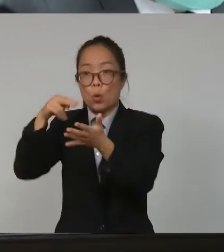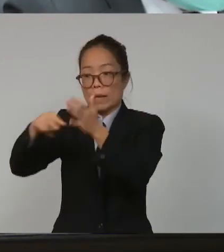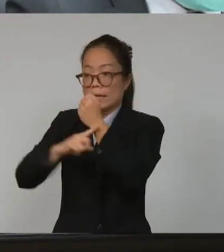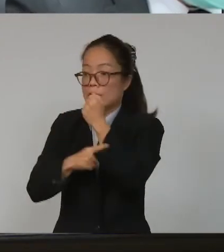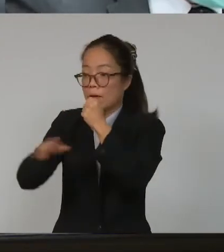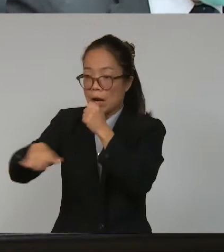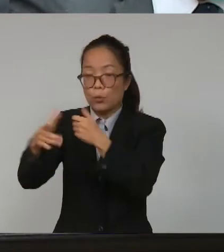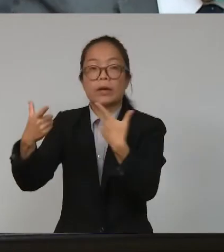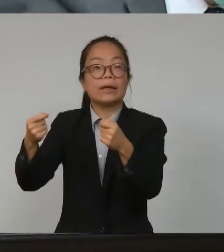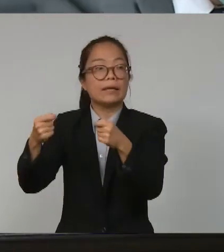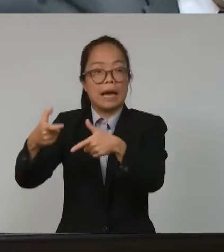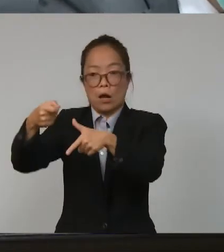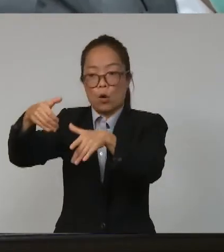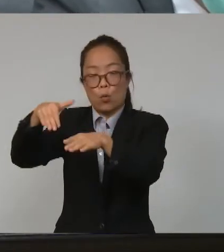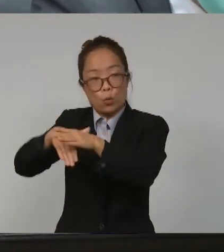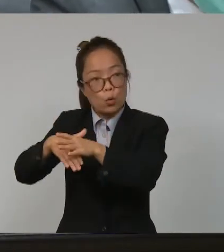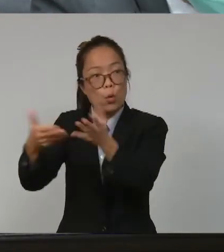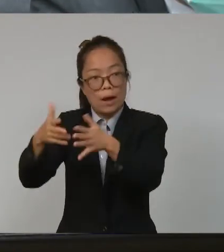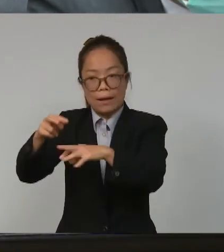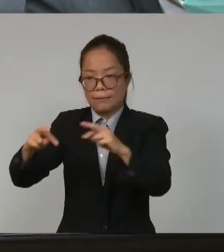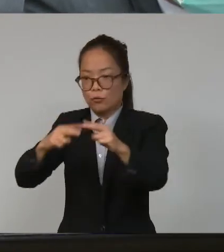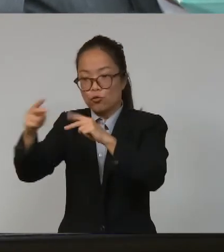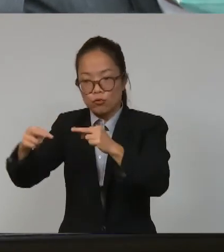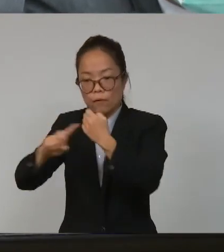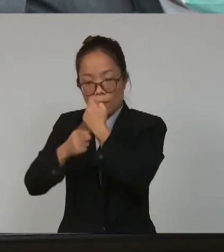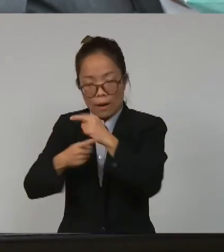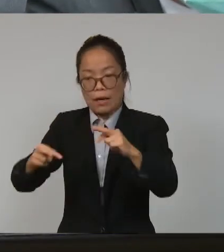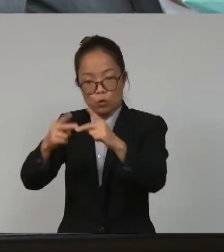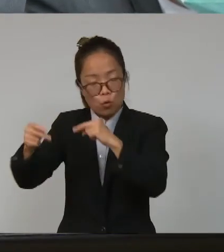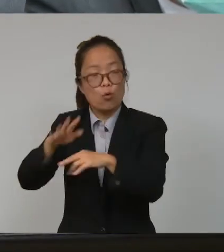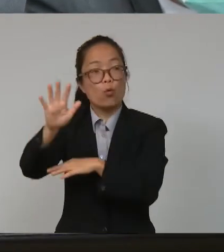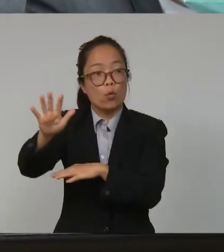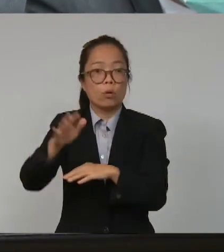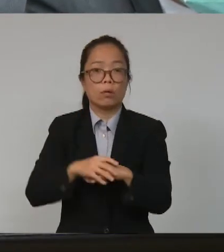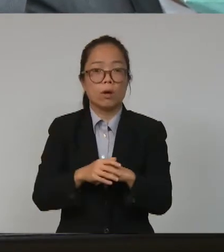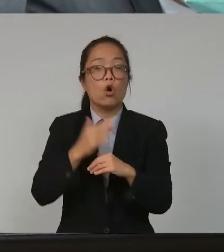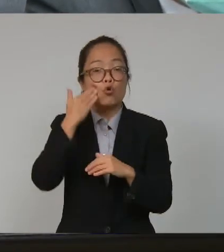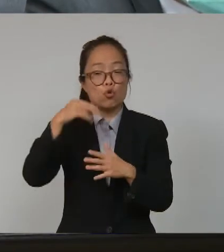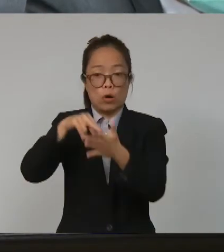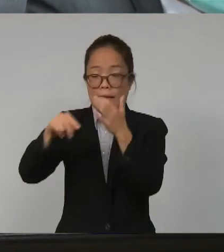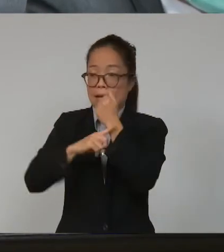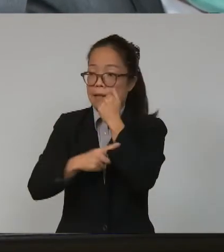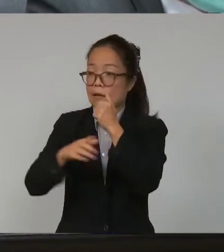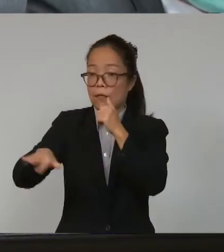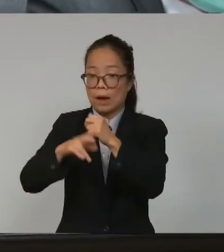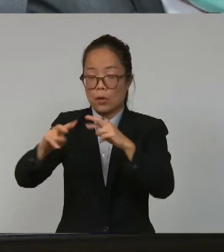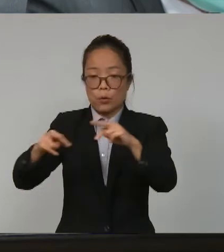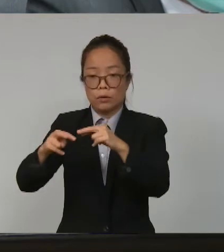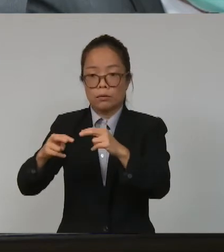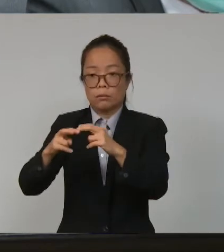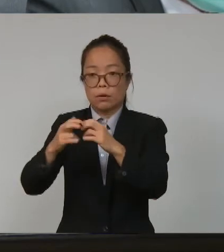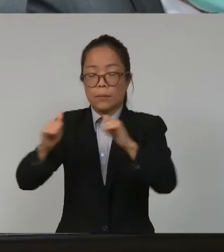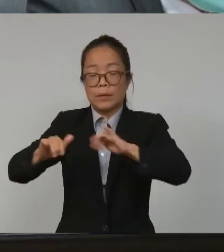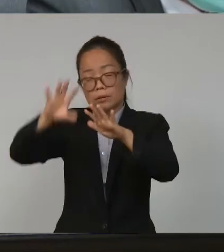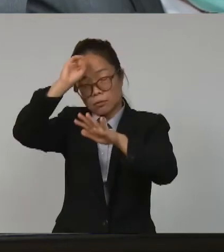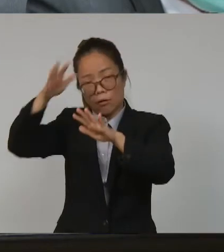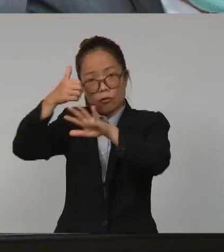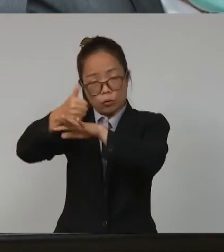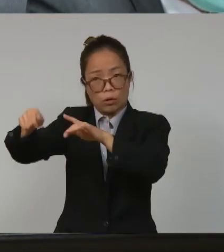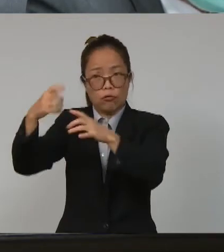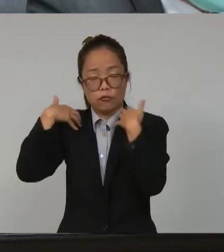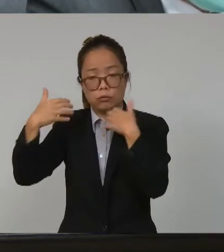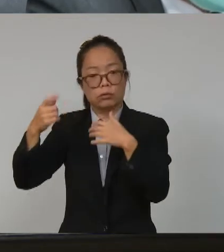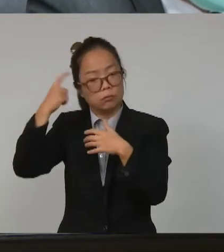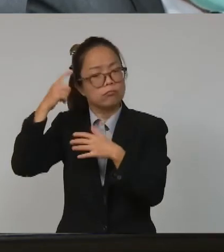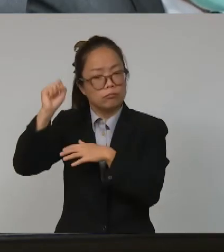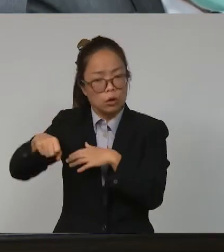了一个公投案的这个修正啊，那如果说立法院这个执政党他也同意这个，就是说应该